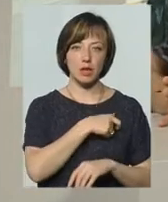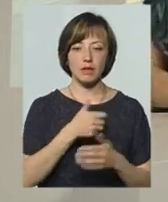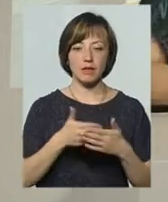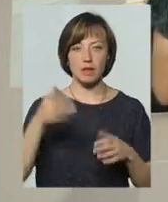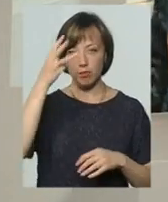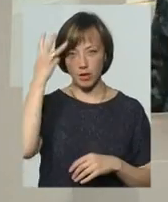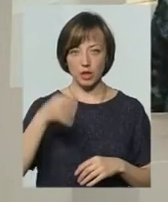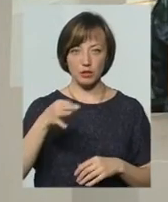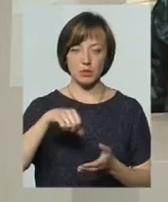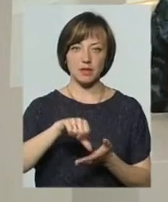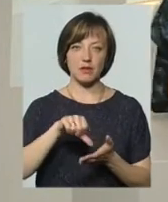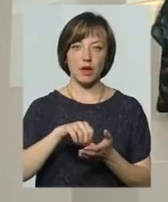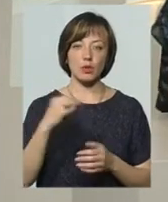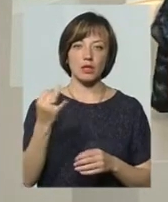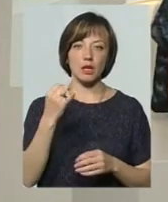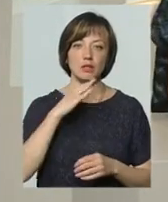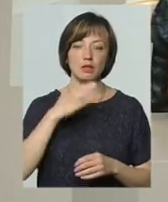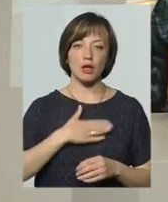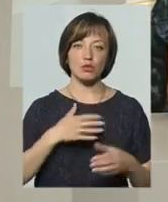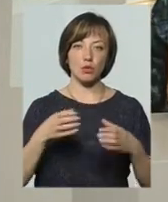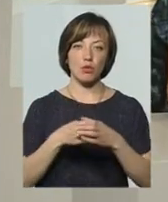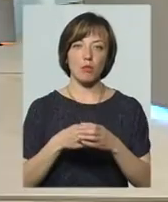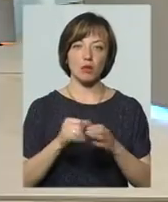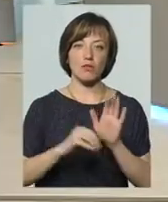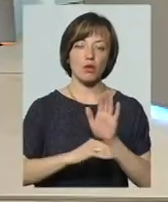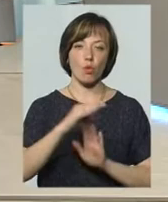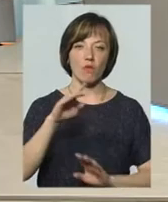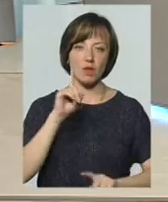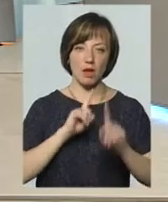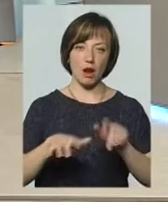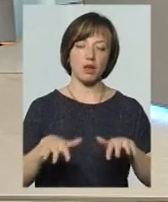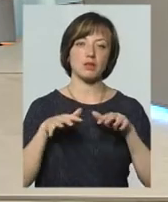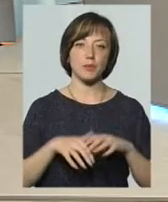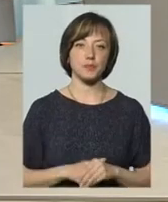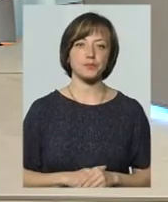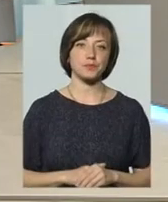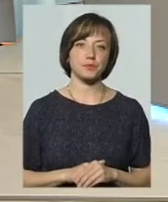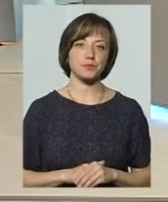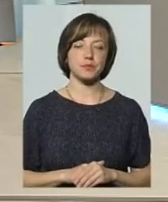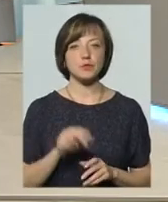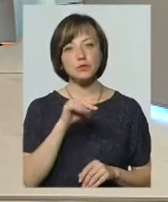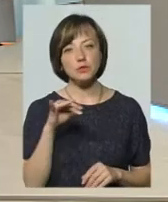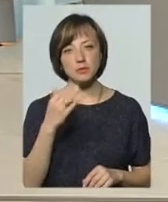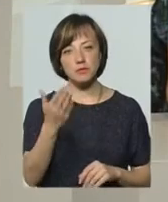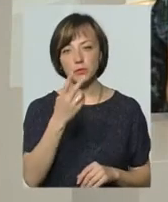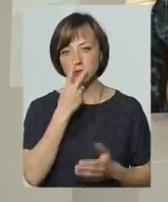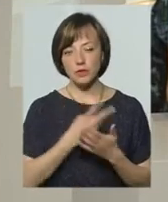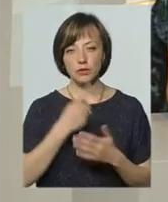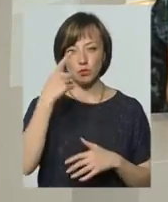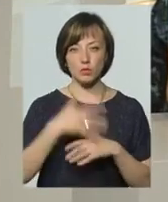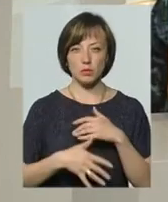Хмельниччини, які представляють інтереси нашої громади в Верховній Раді. Чи бачите ви